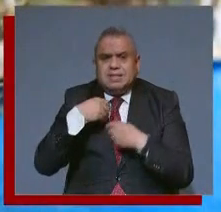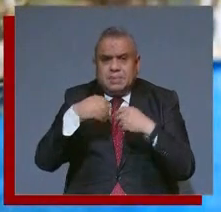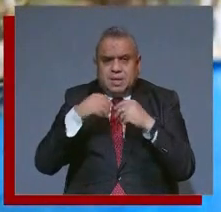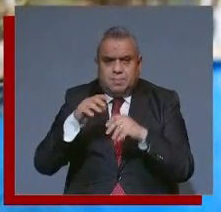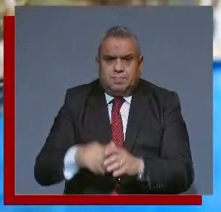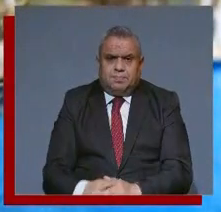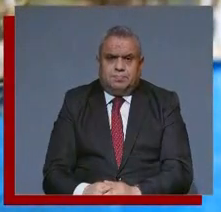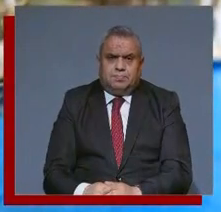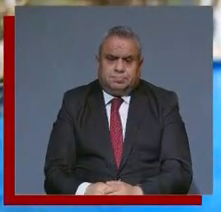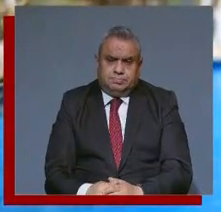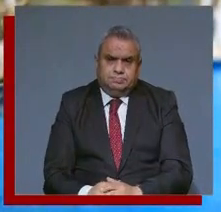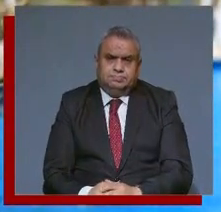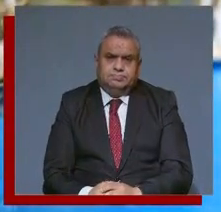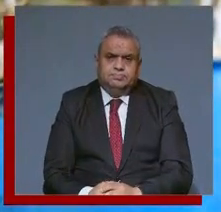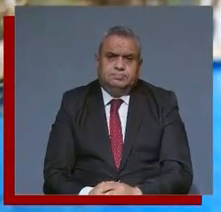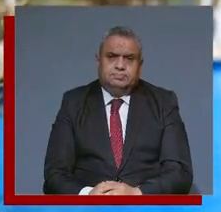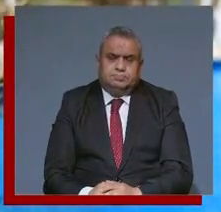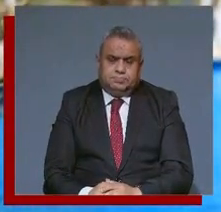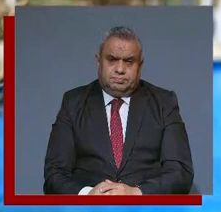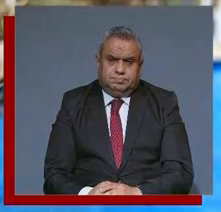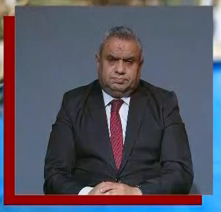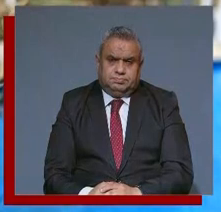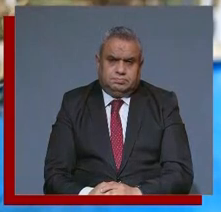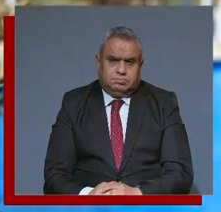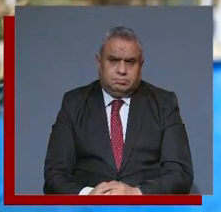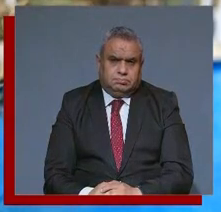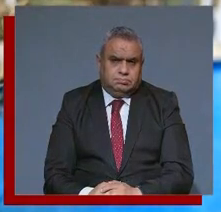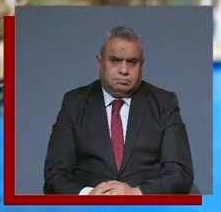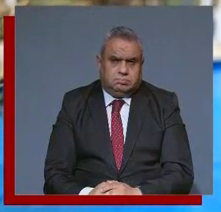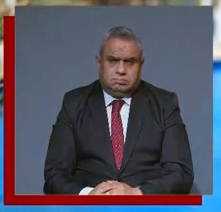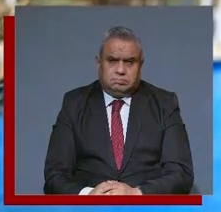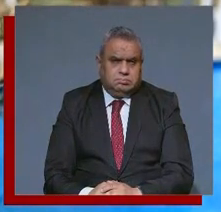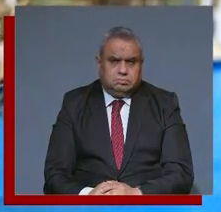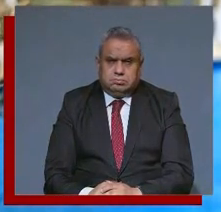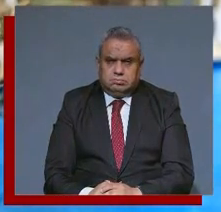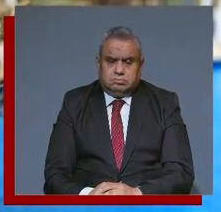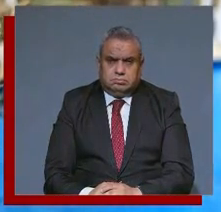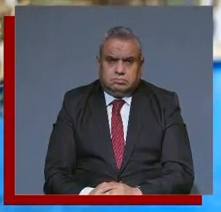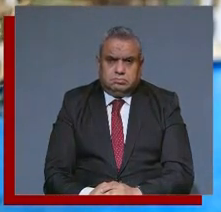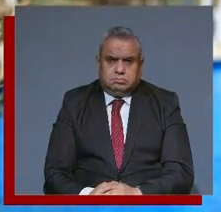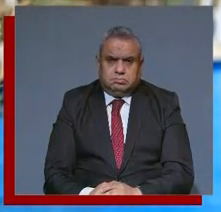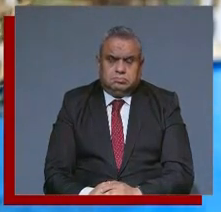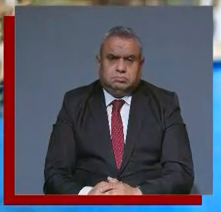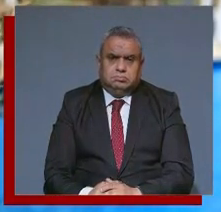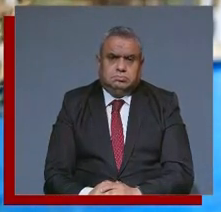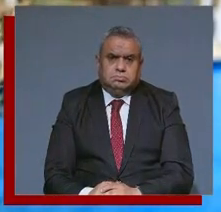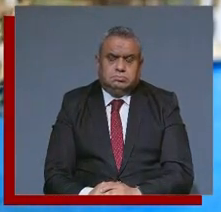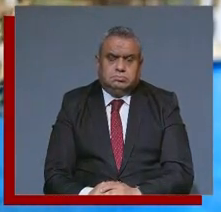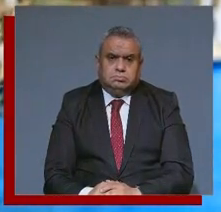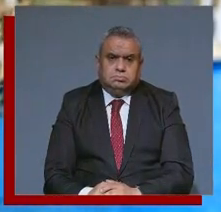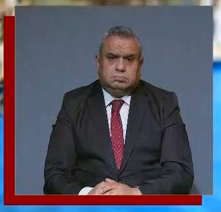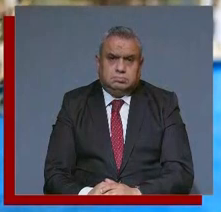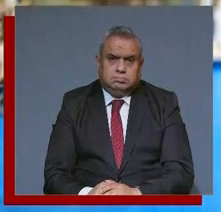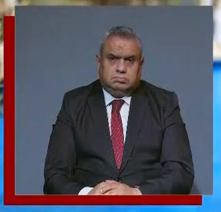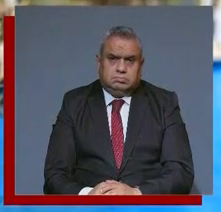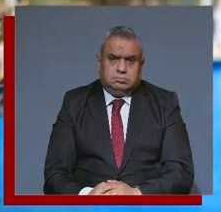I'm so grateful to President Abdel Fattah el-Sisi for creating a safe, secure and intellectually stimulating environment for both